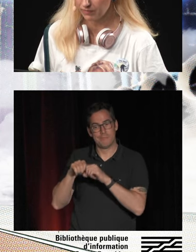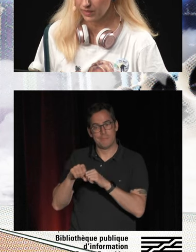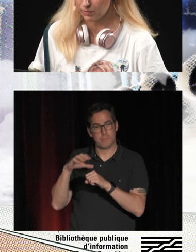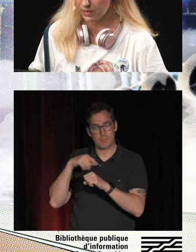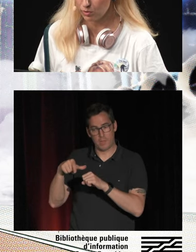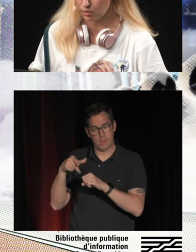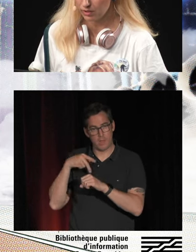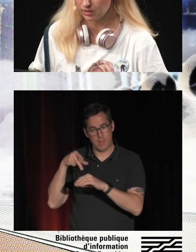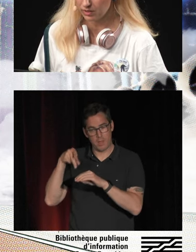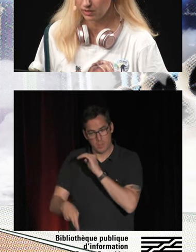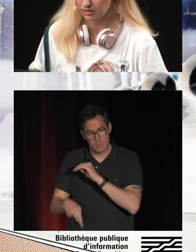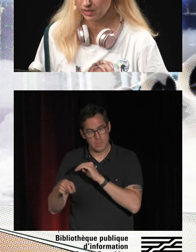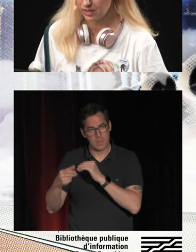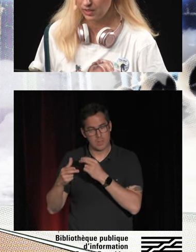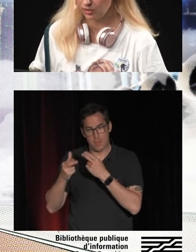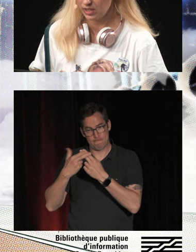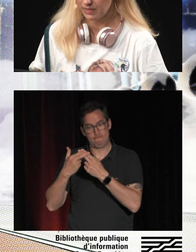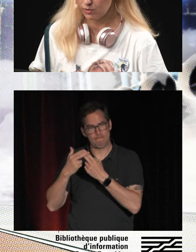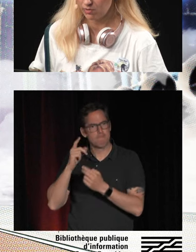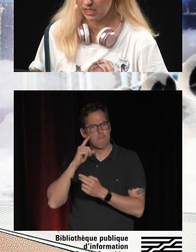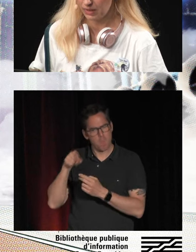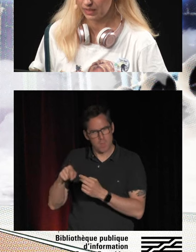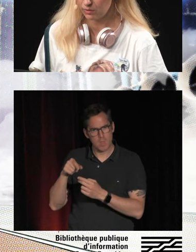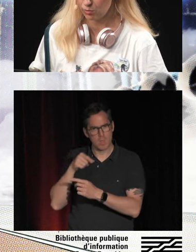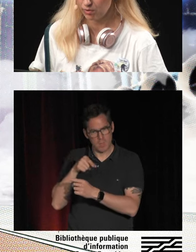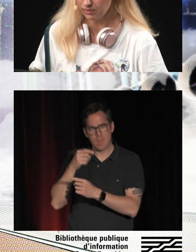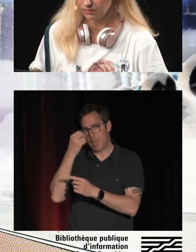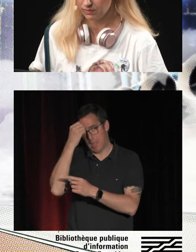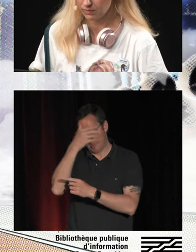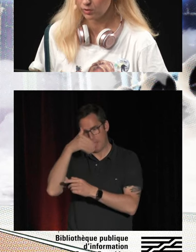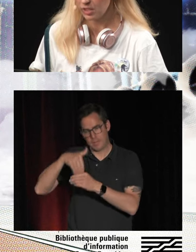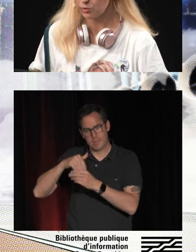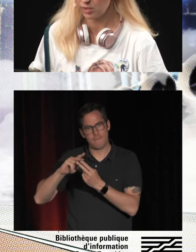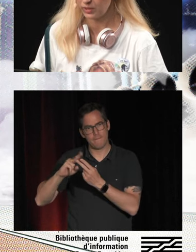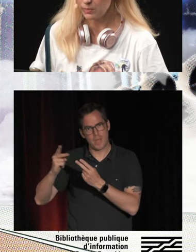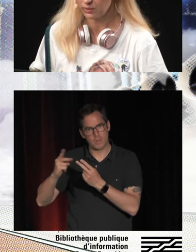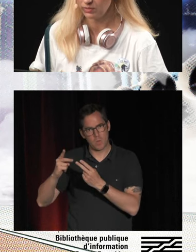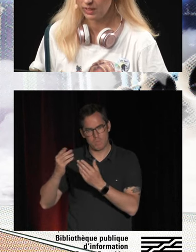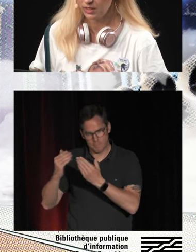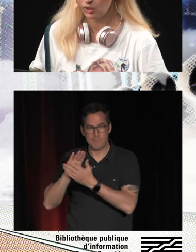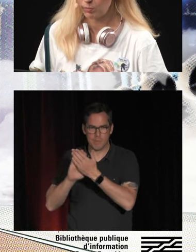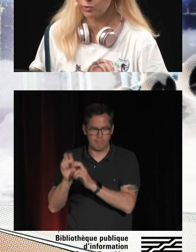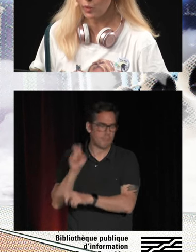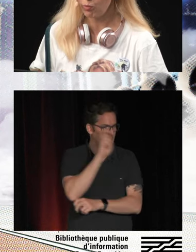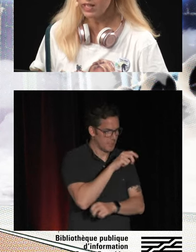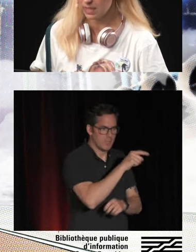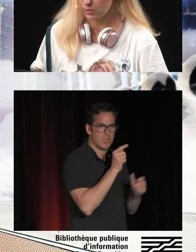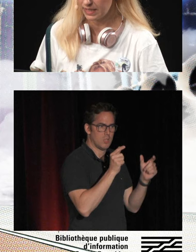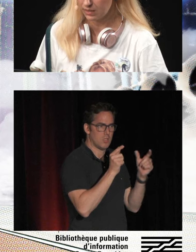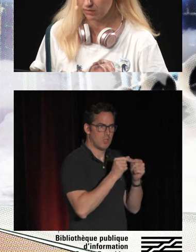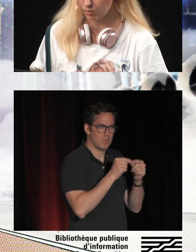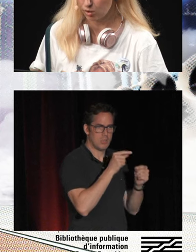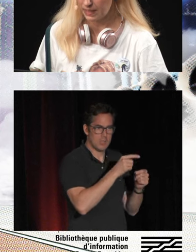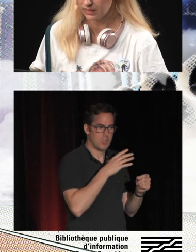censurées. Parce que dans la version américaine du jeu, dans la version japonaise, pardon, Bowser boit